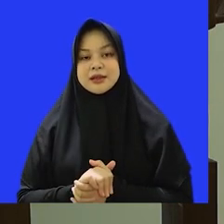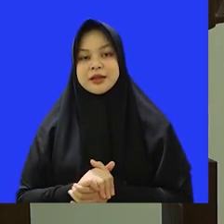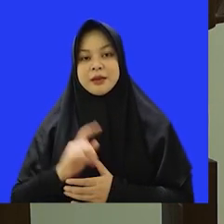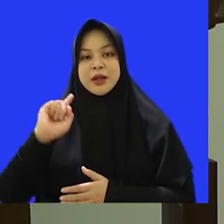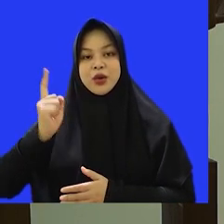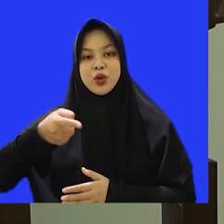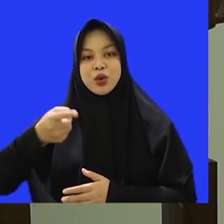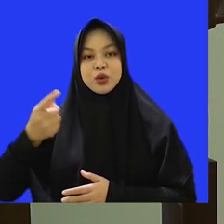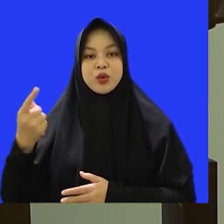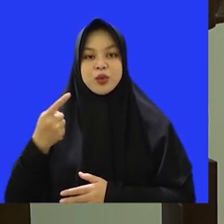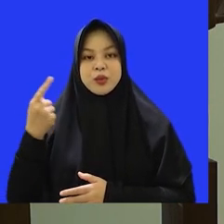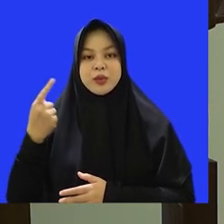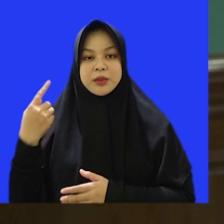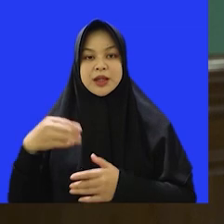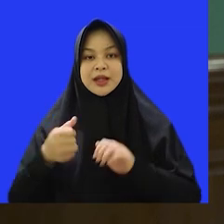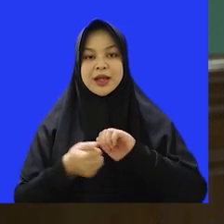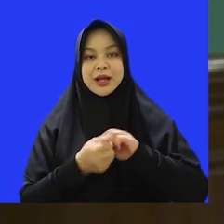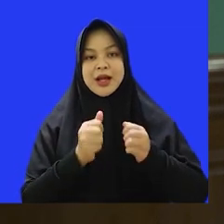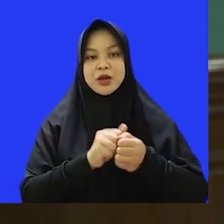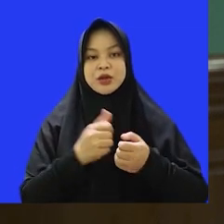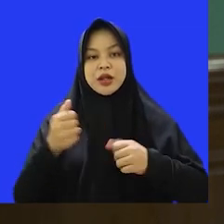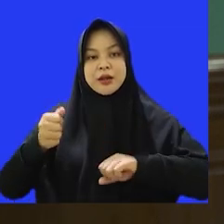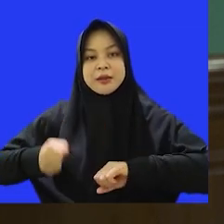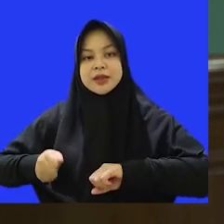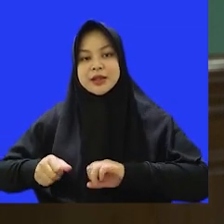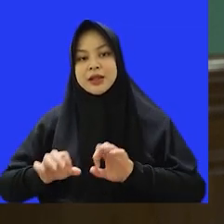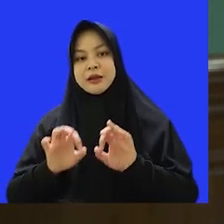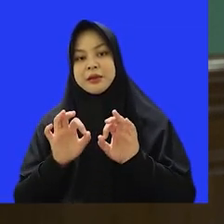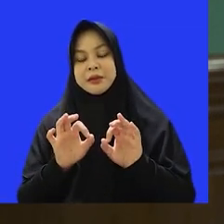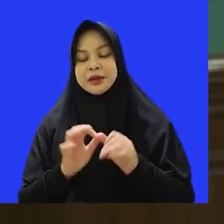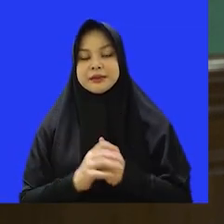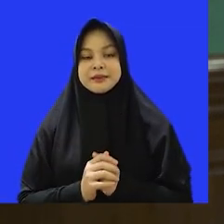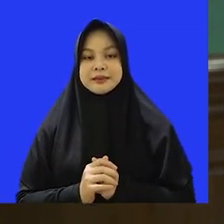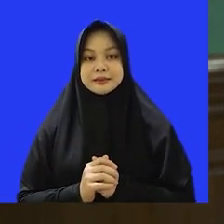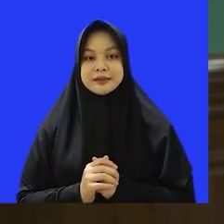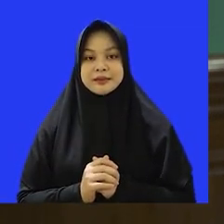Penuntut umum, mohon hadirkan saksi dalam persidangan. Baik, Yang Mulia.